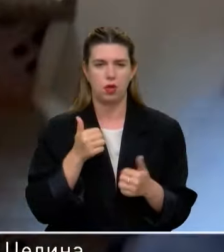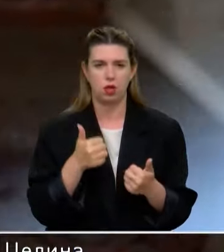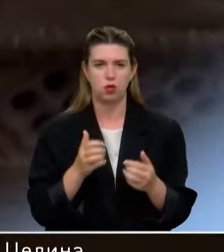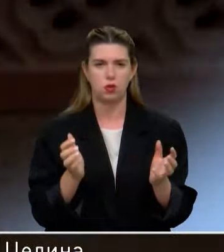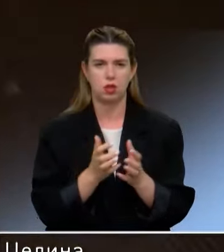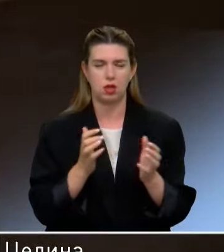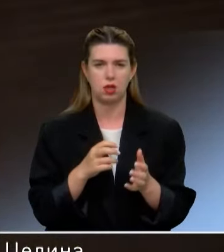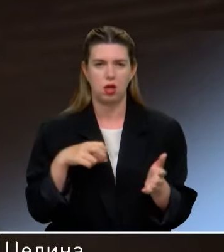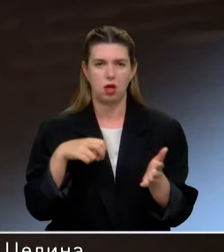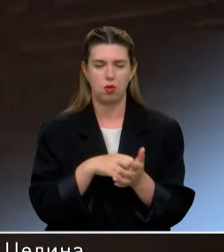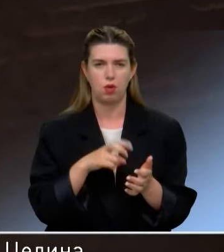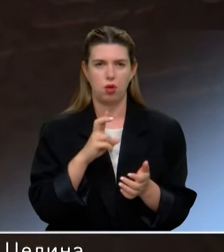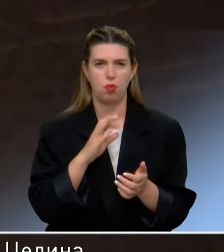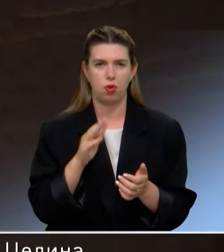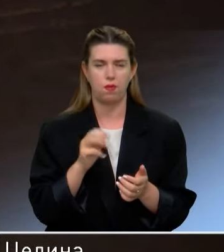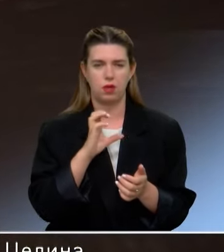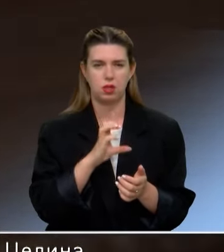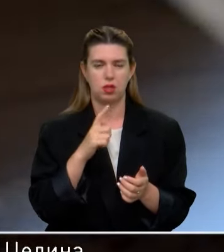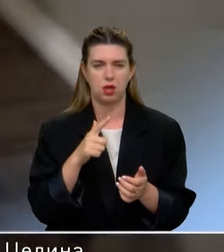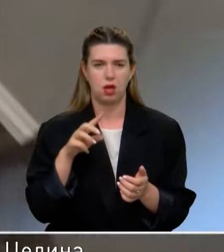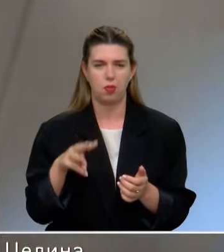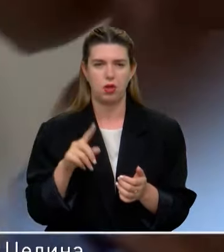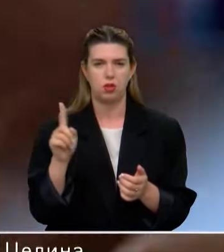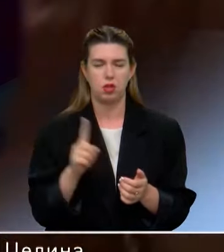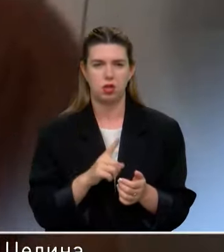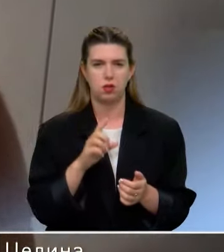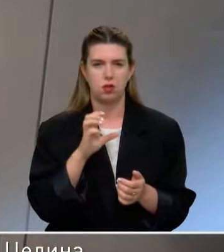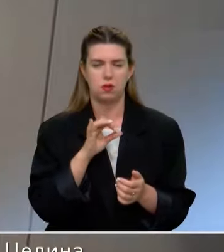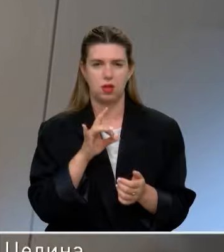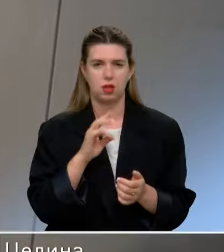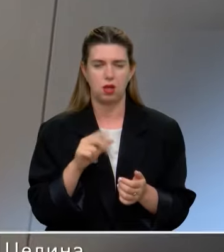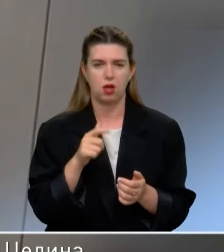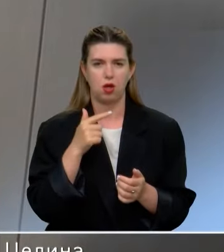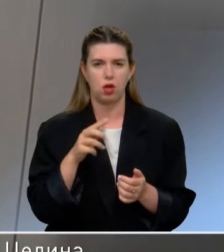сохранилось клеймо с буквами с г и м Что означает